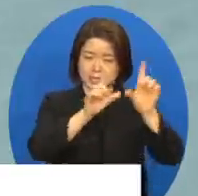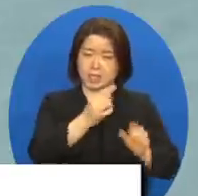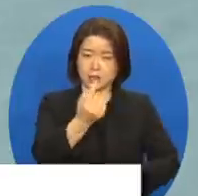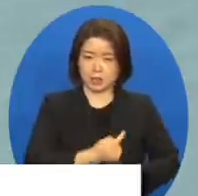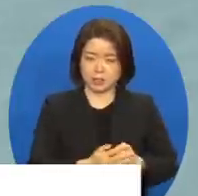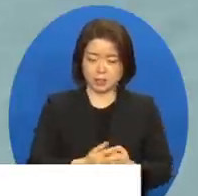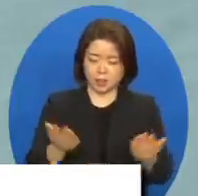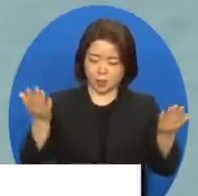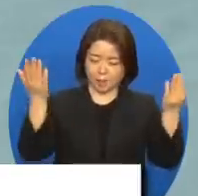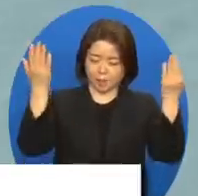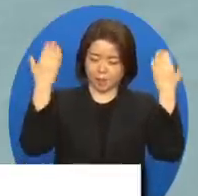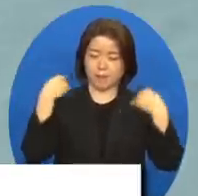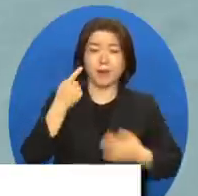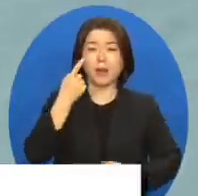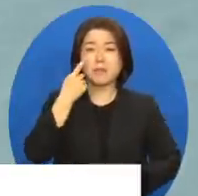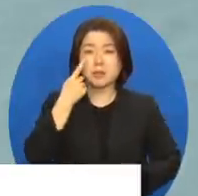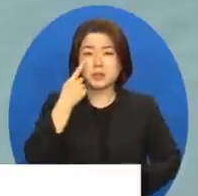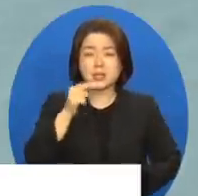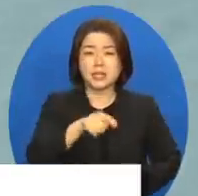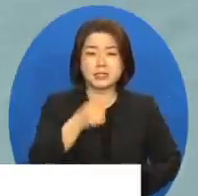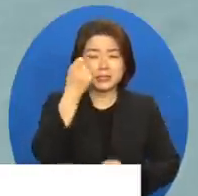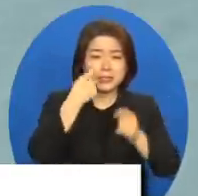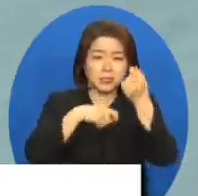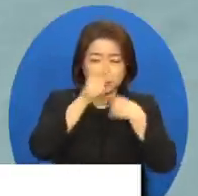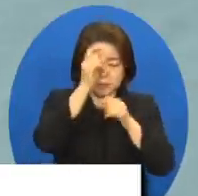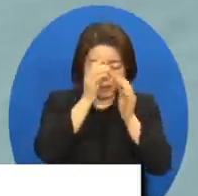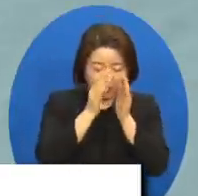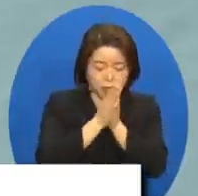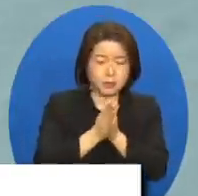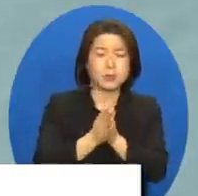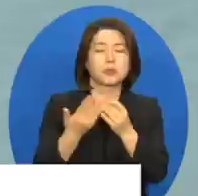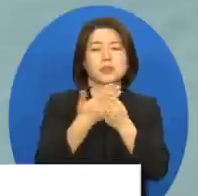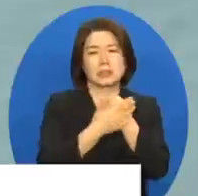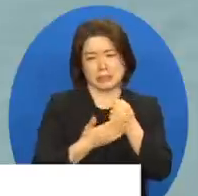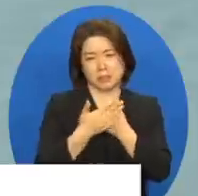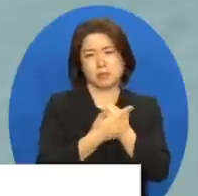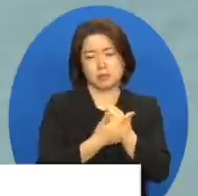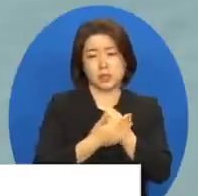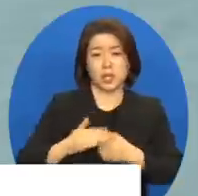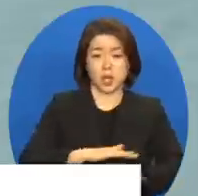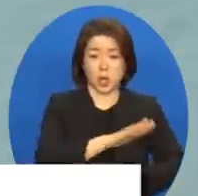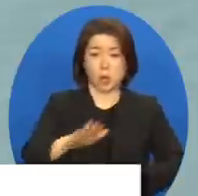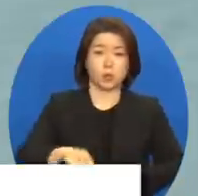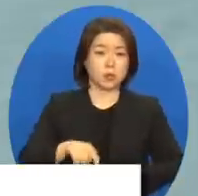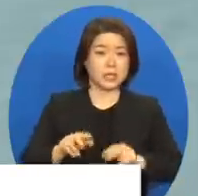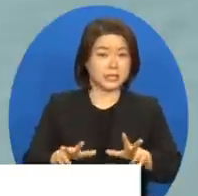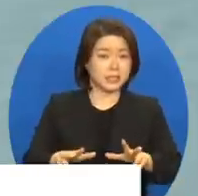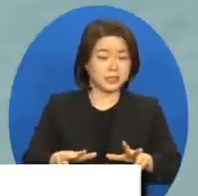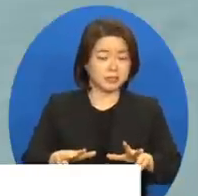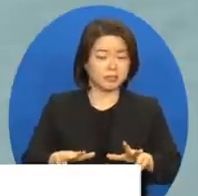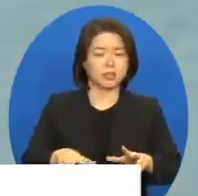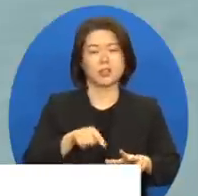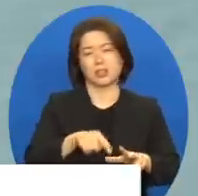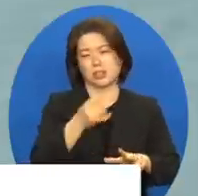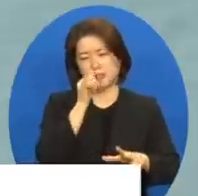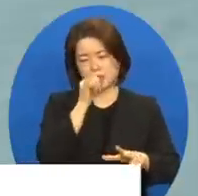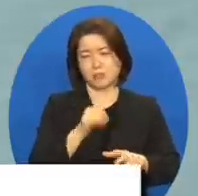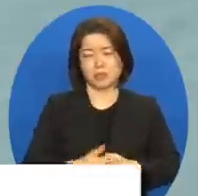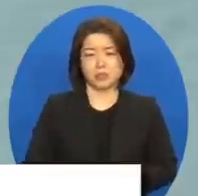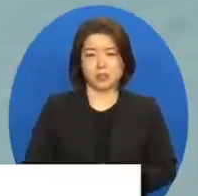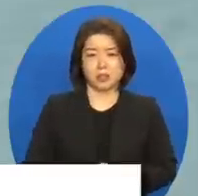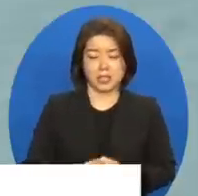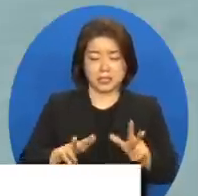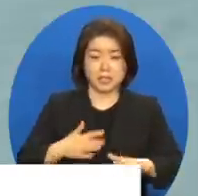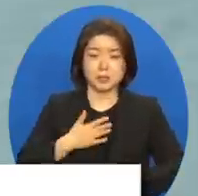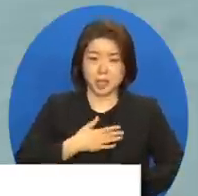보니까 그 눈물의 기도 때문에 우리가 이렇게 있는 거더라고. 지금의